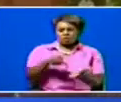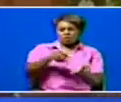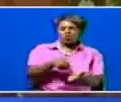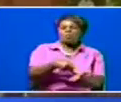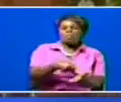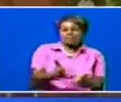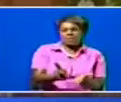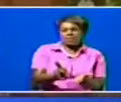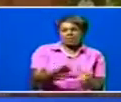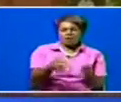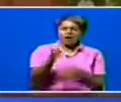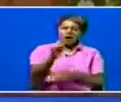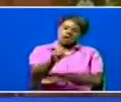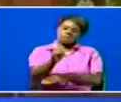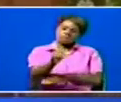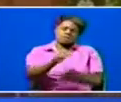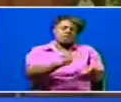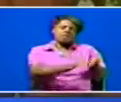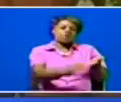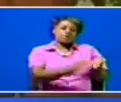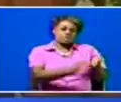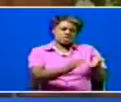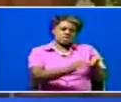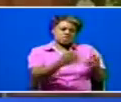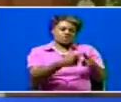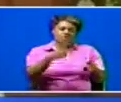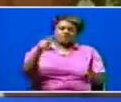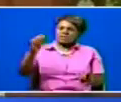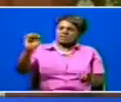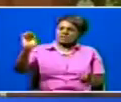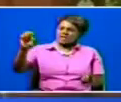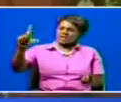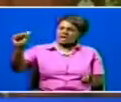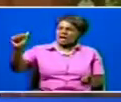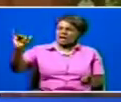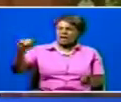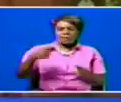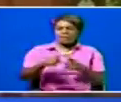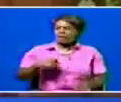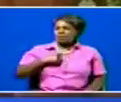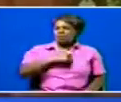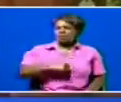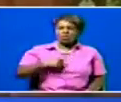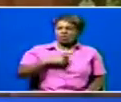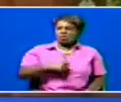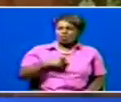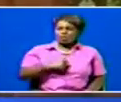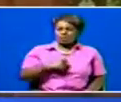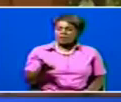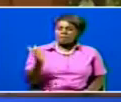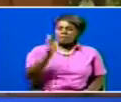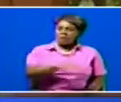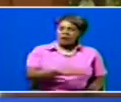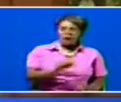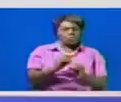compensation or for just asking for forgiveness from the Talai clan, but unfortunately this man did not reach